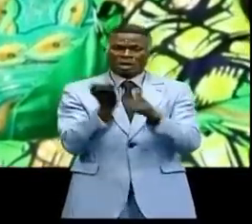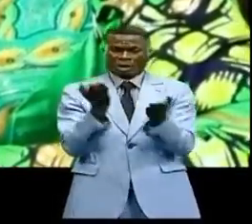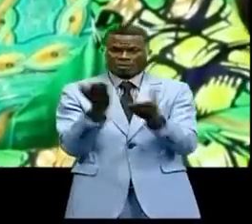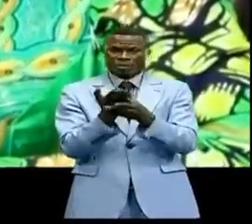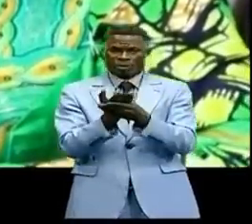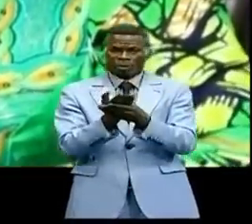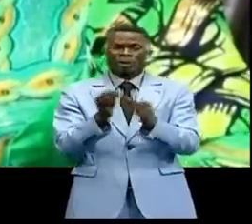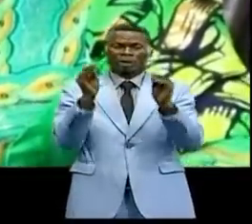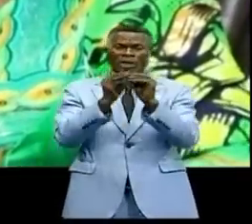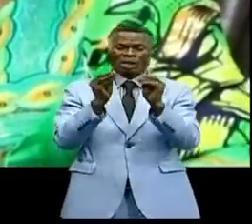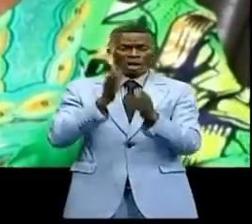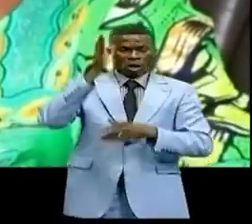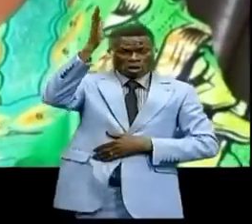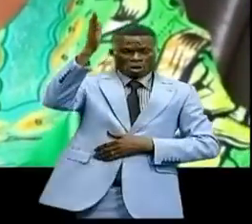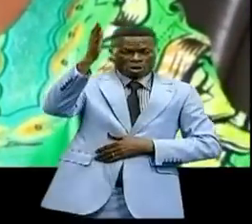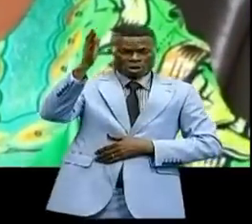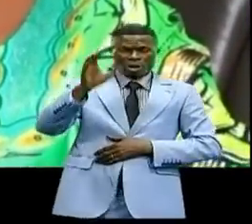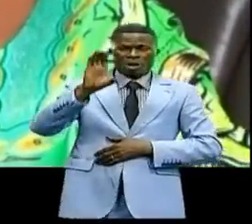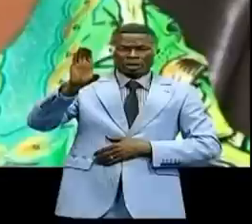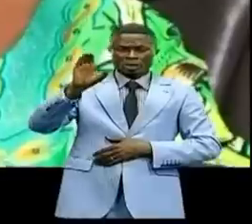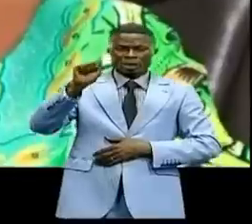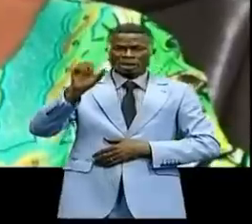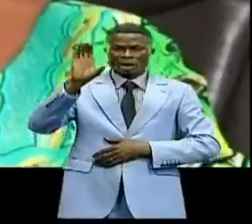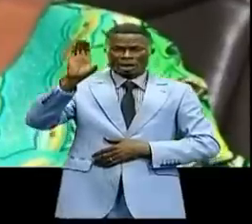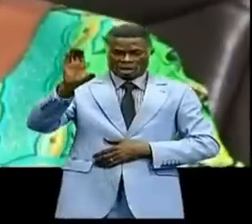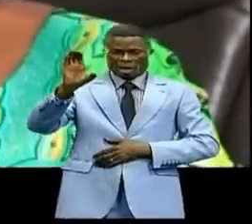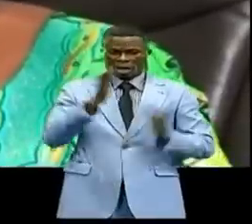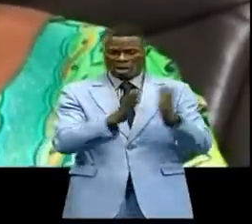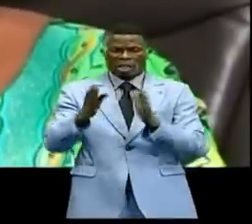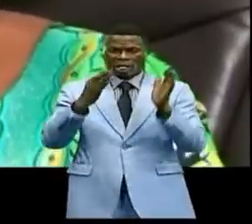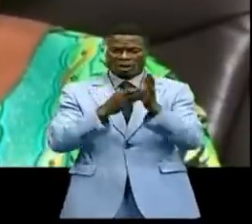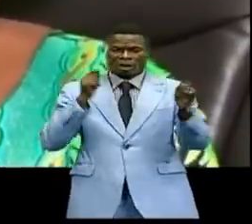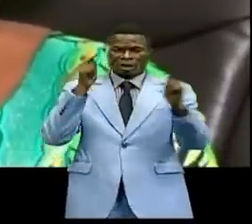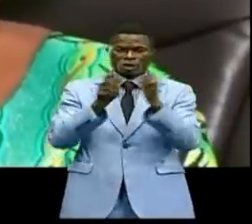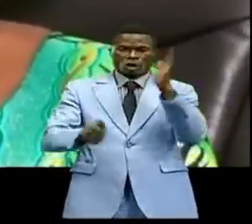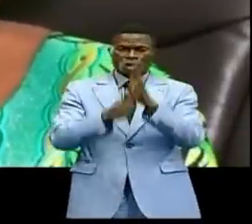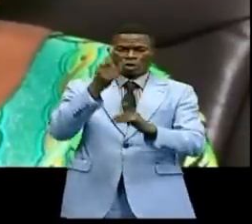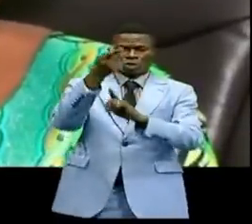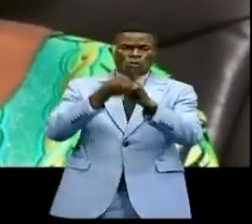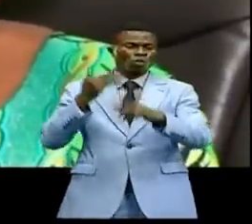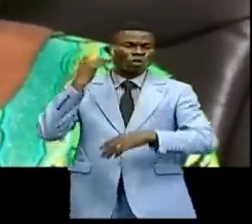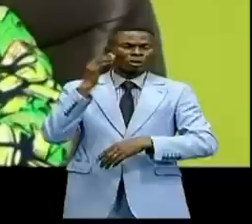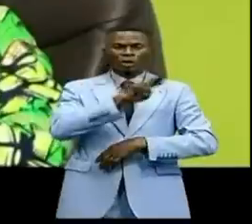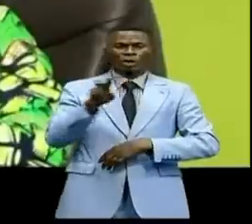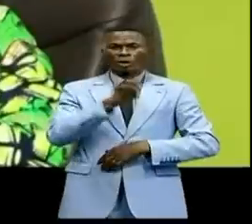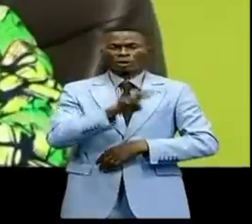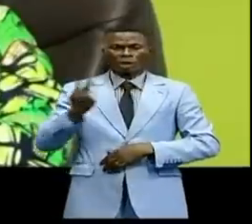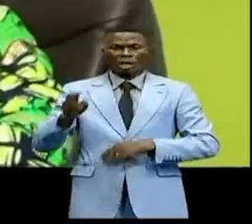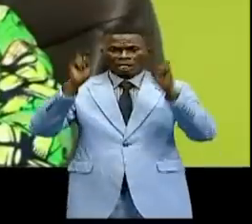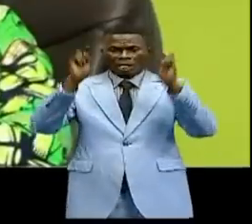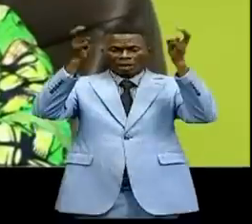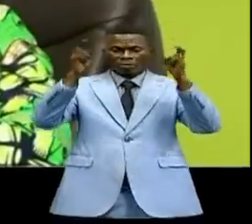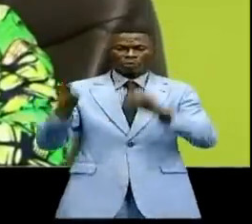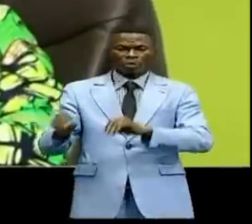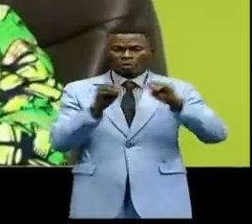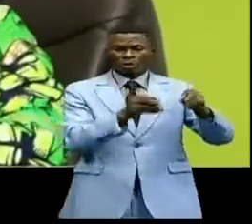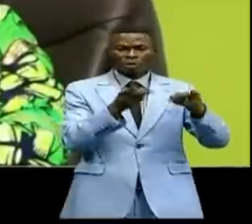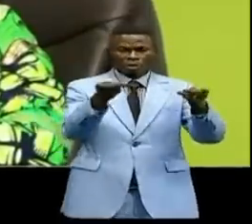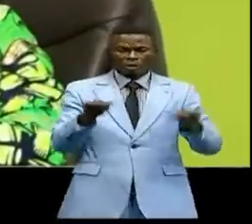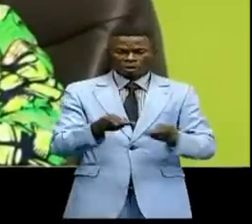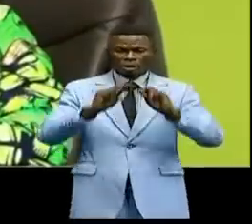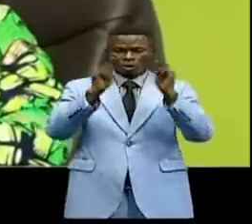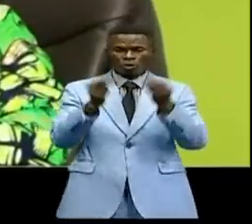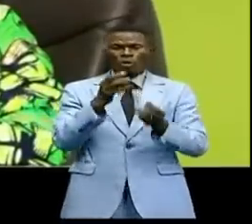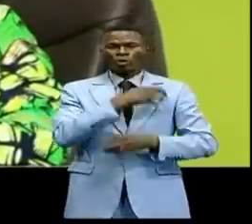la réunion prochaine de la CEAC est prévue du 9 au 11 juin 2022 et aura pour thème la mise en place du réseau des